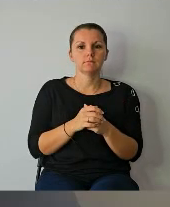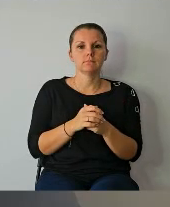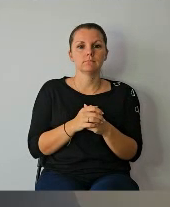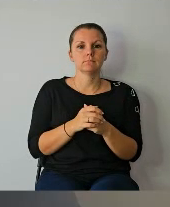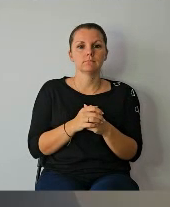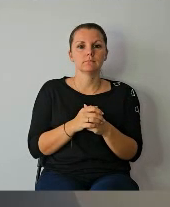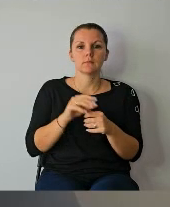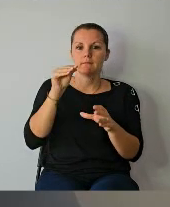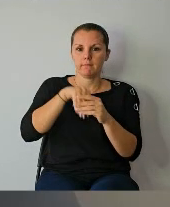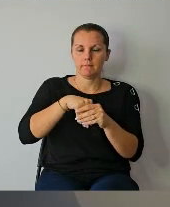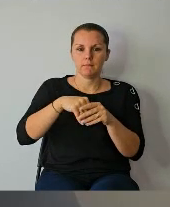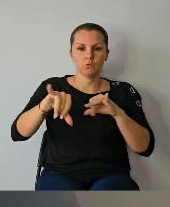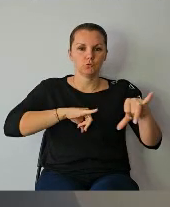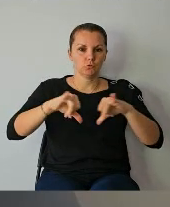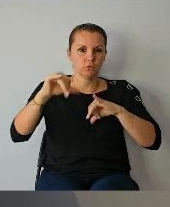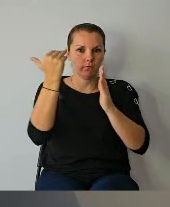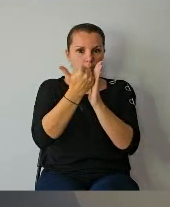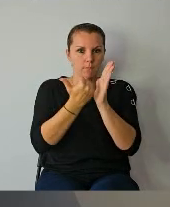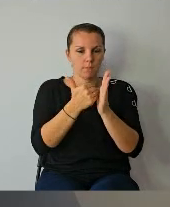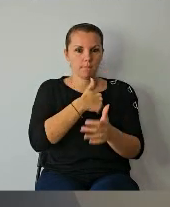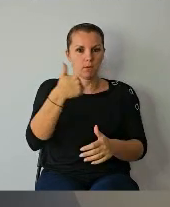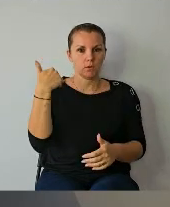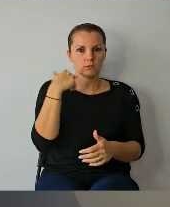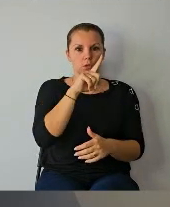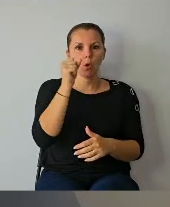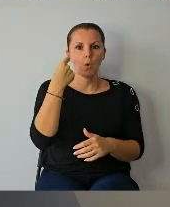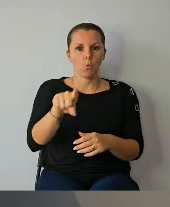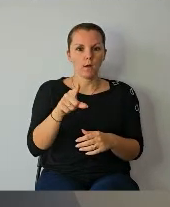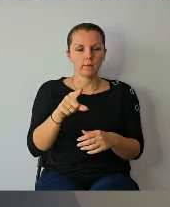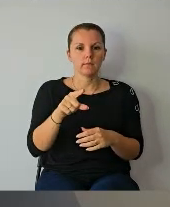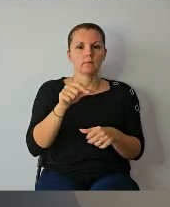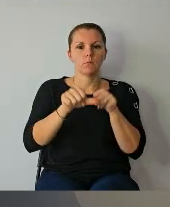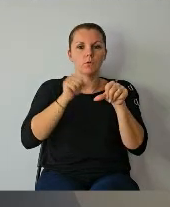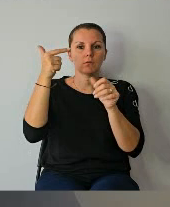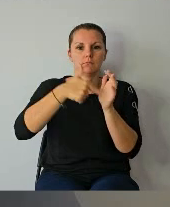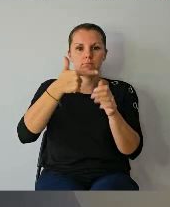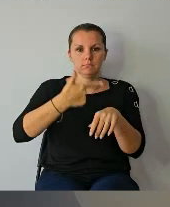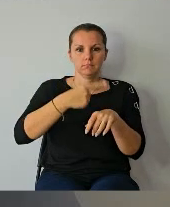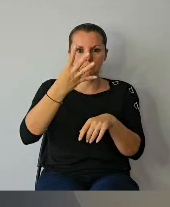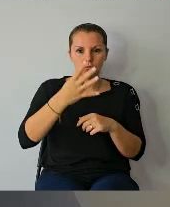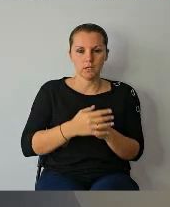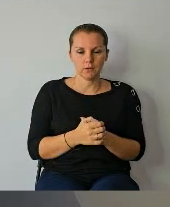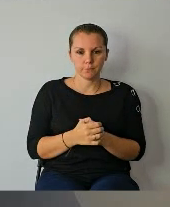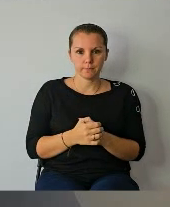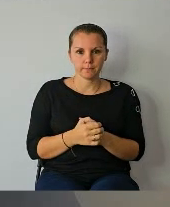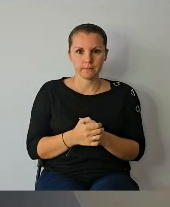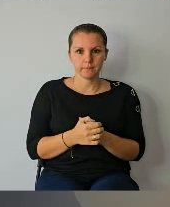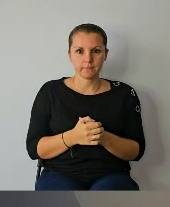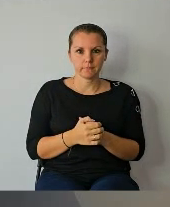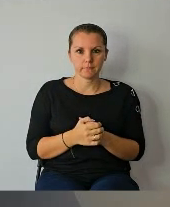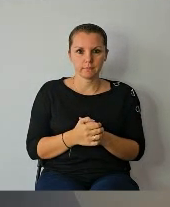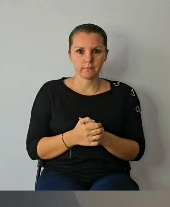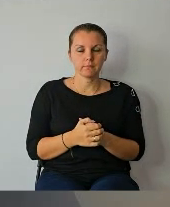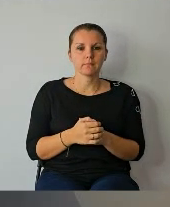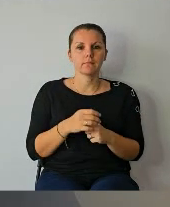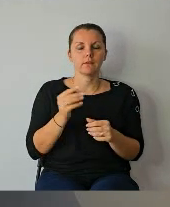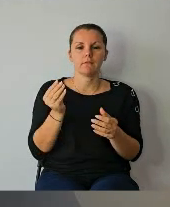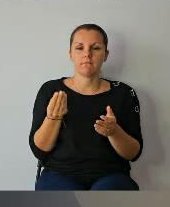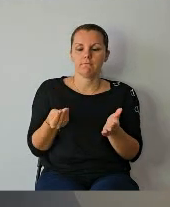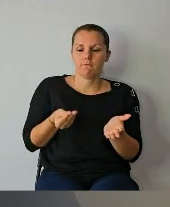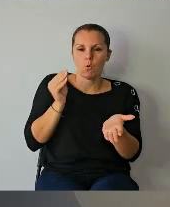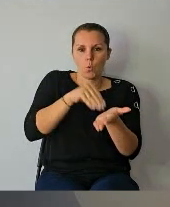ramach rządowego programu Polski Ład w 2024 roku. Wkład własny to